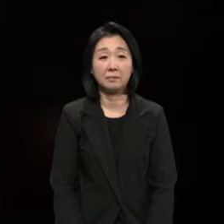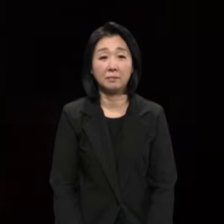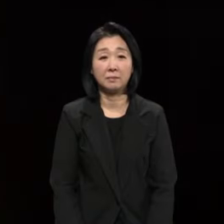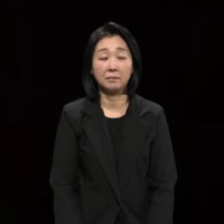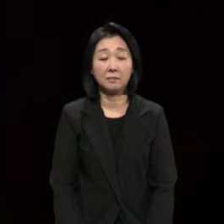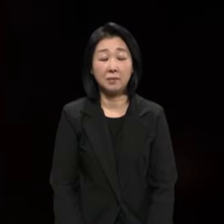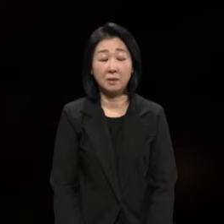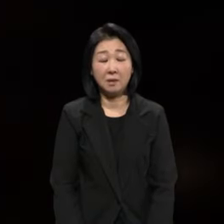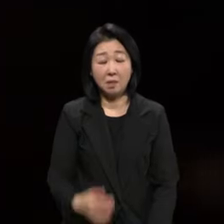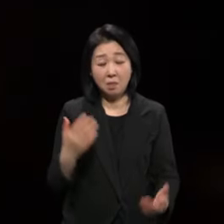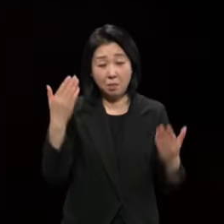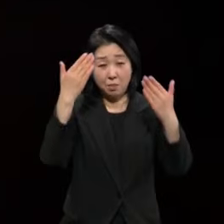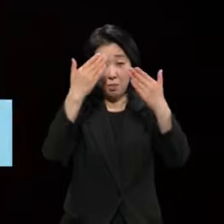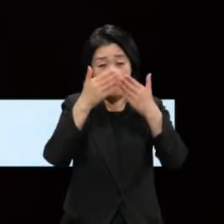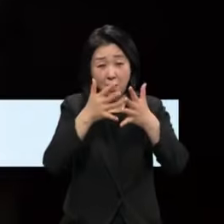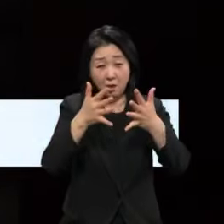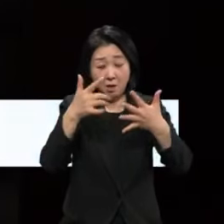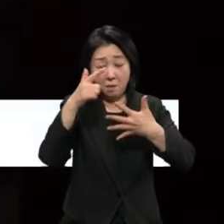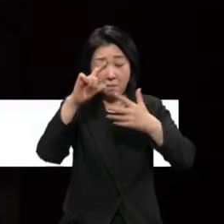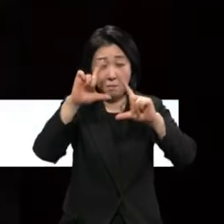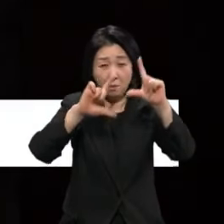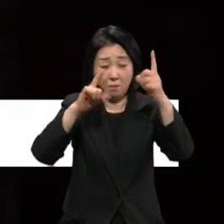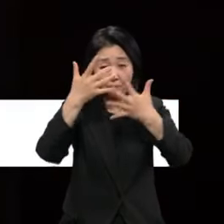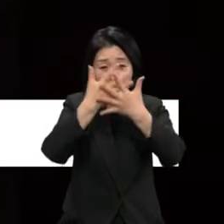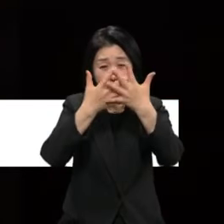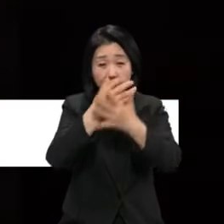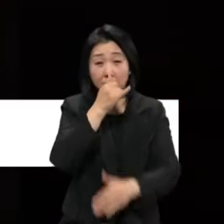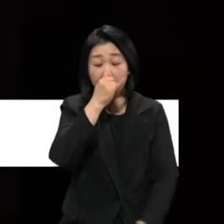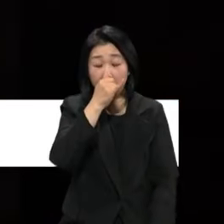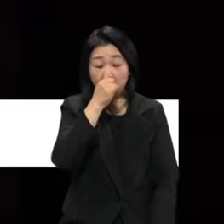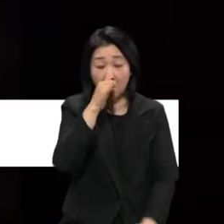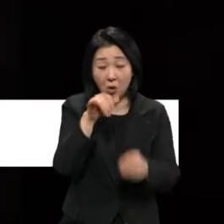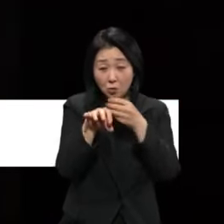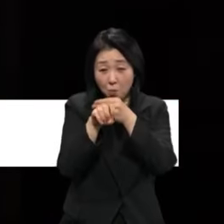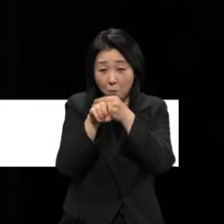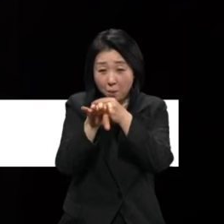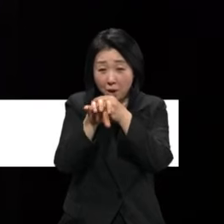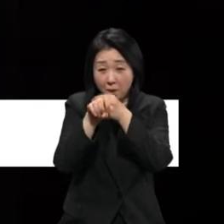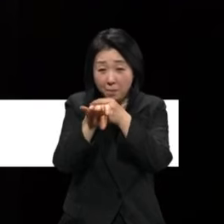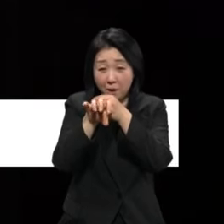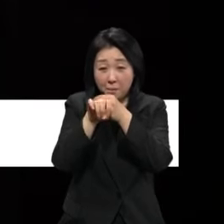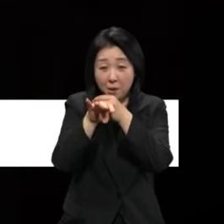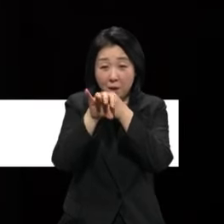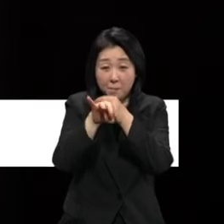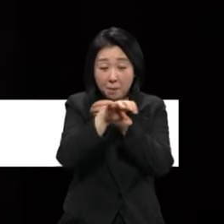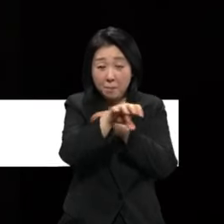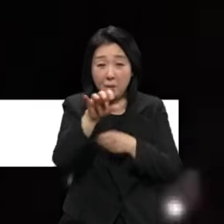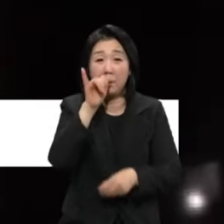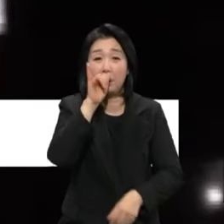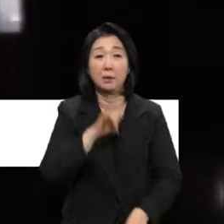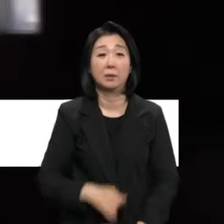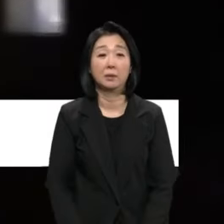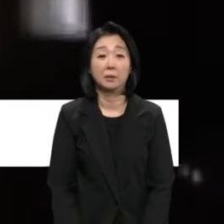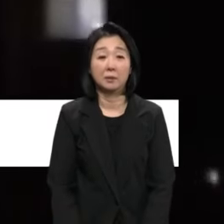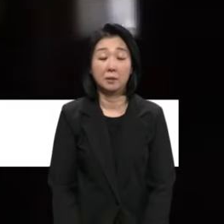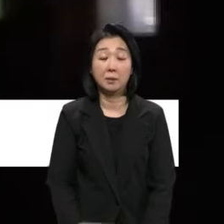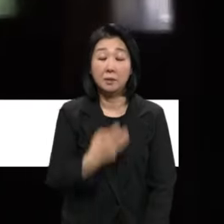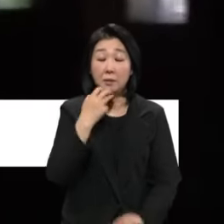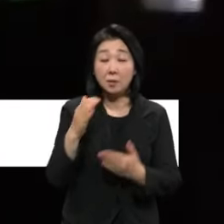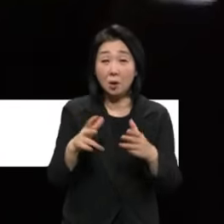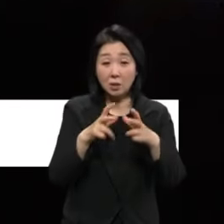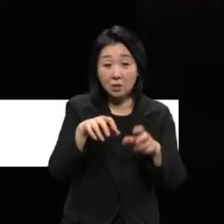어둠 속 아파트 형체가 흐릿합니다. 손전등으로 불을 밝힌 세대만 군데군데 눈에 띕니다. 경기